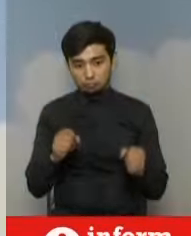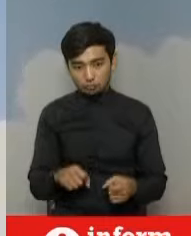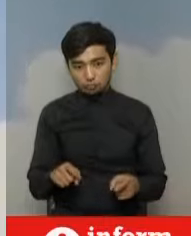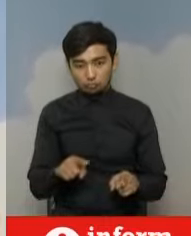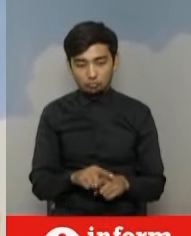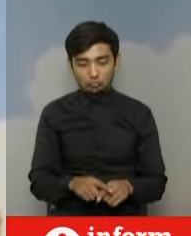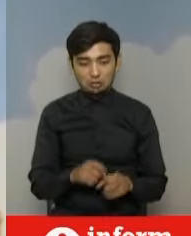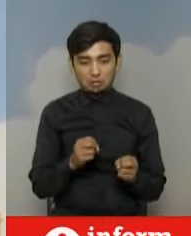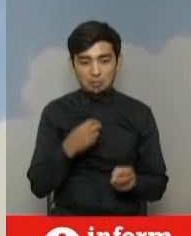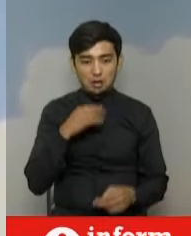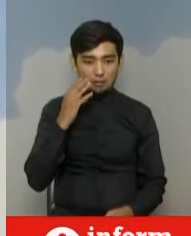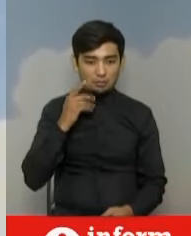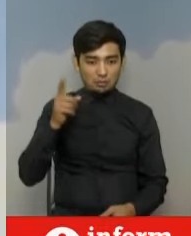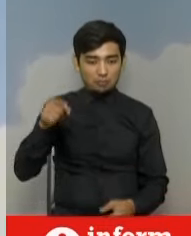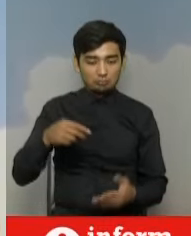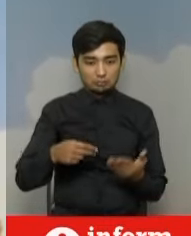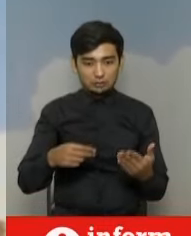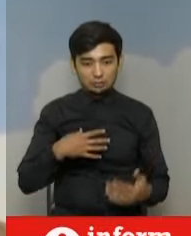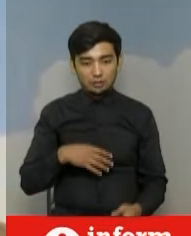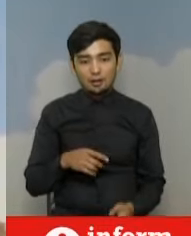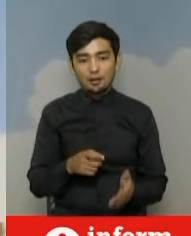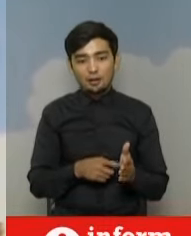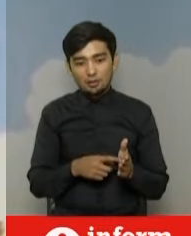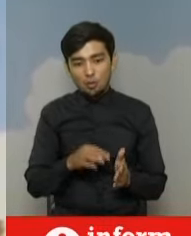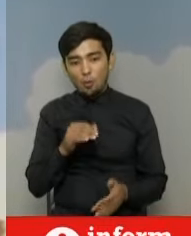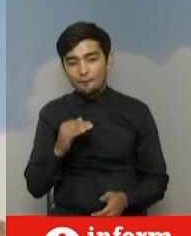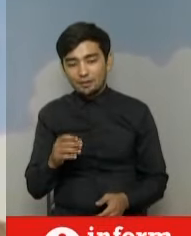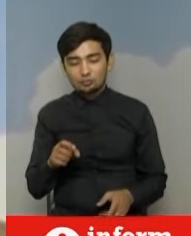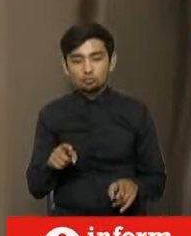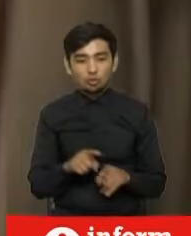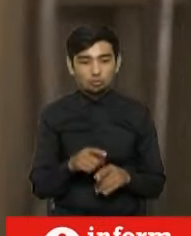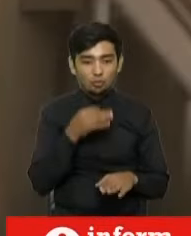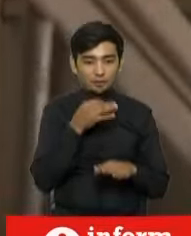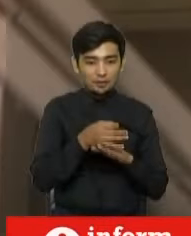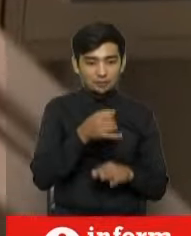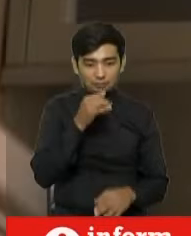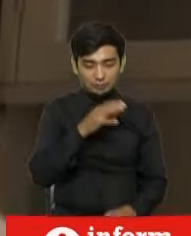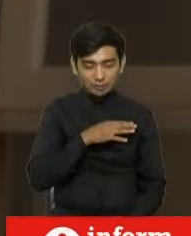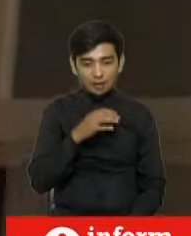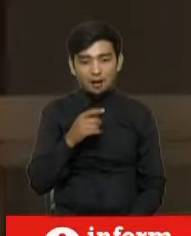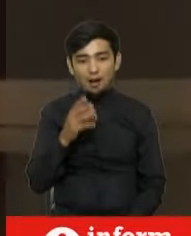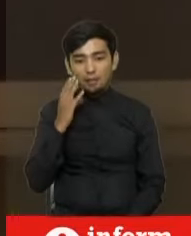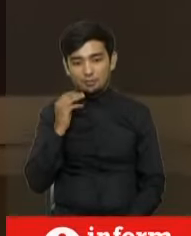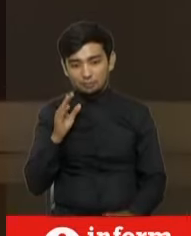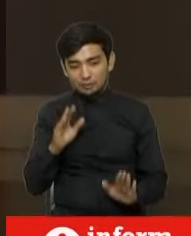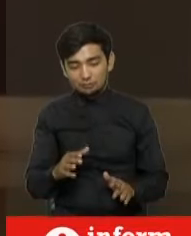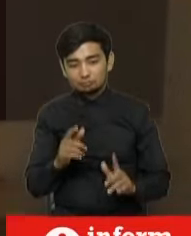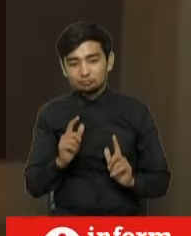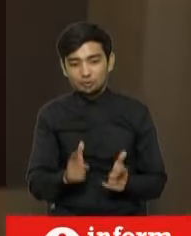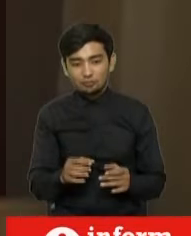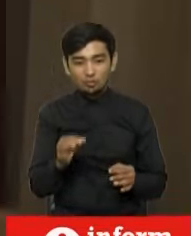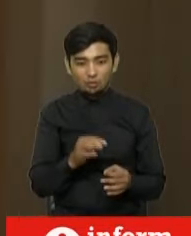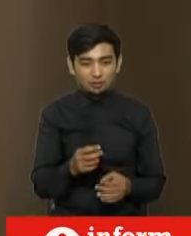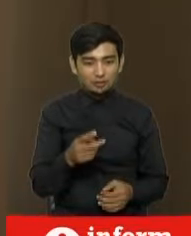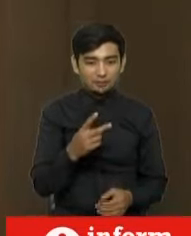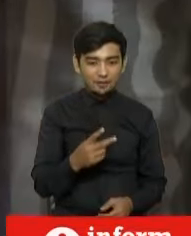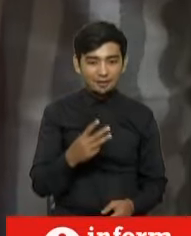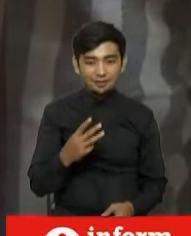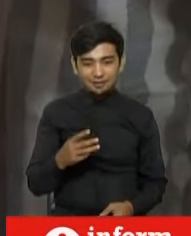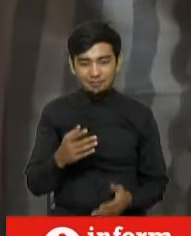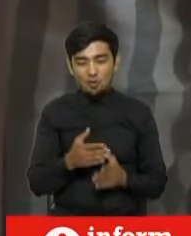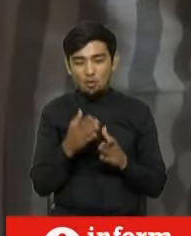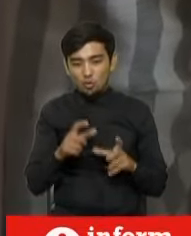расторгнуть. В карагандинском офисе нам тоже не смогли дать комментарий. В алматинском ответили, что согласие на расторжение договора должны дать 2/3 жителей